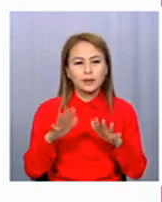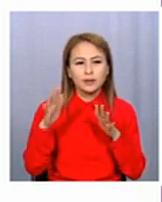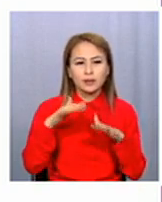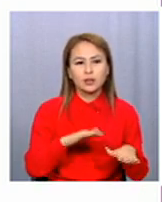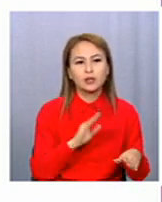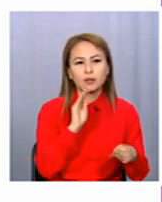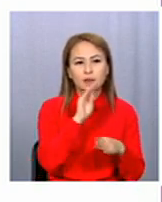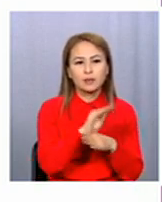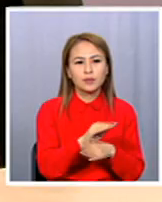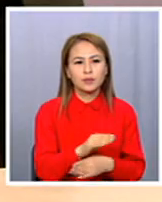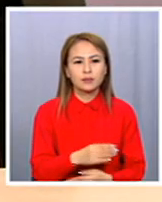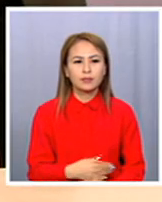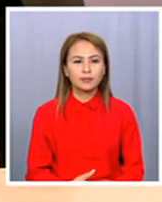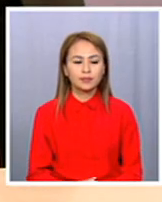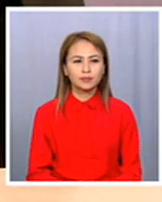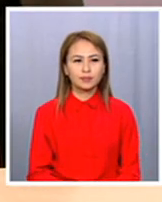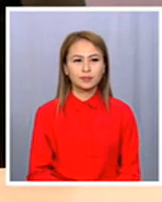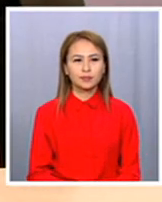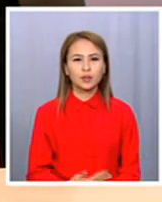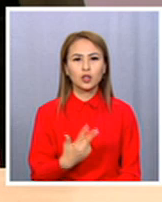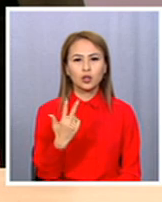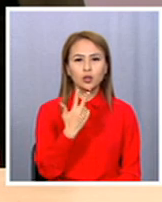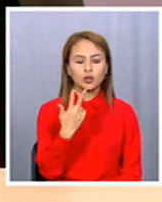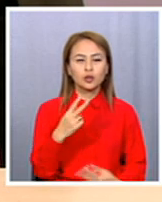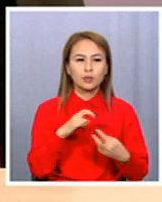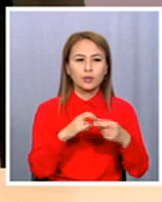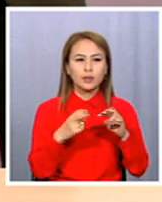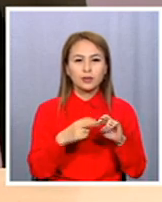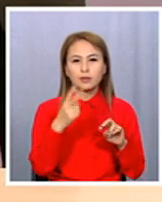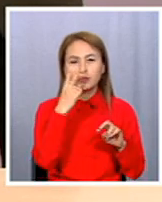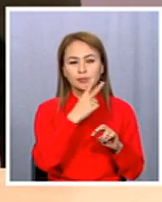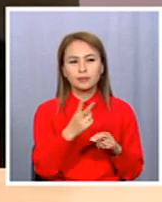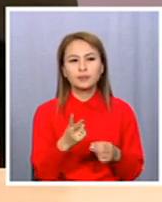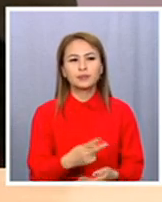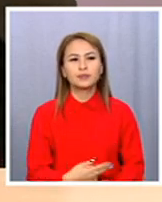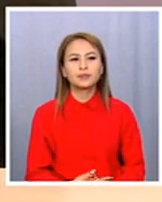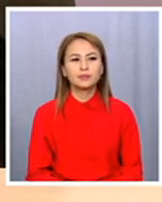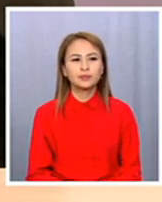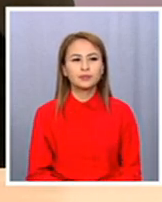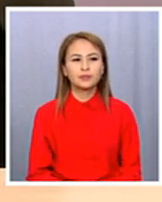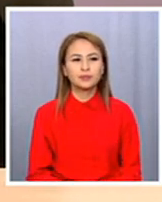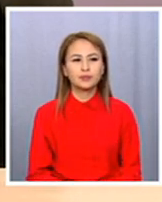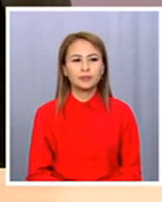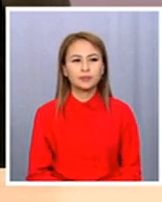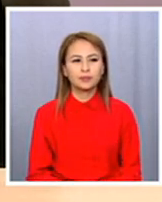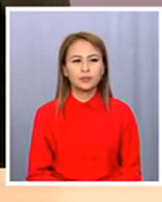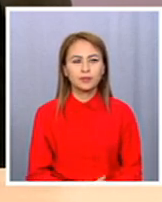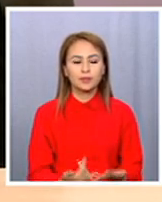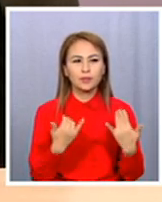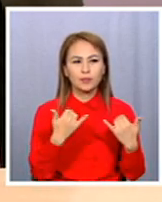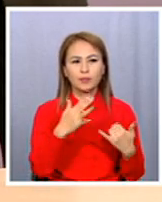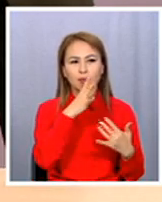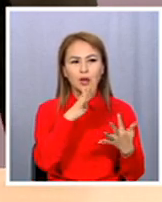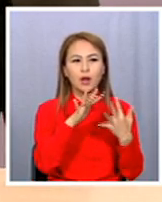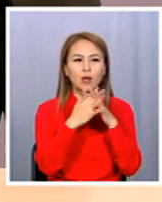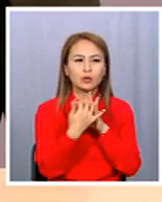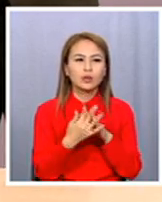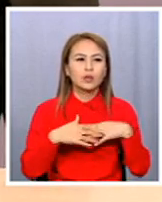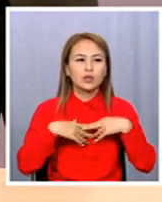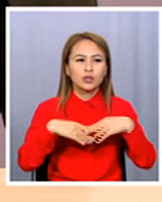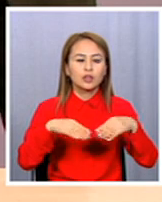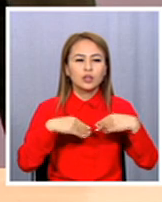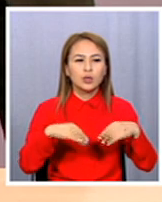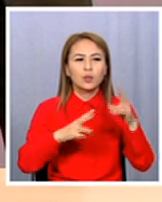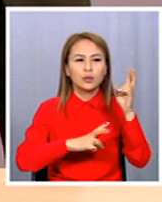теңізге жатқызамыз. Үшінші мәліметке назар аударайық. Қазіргі заманда балалар, ауыл